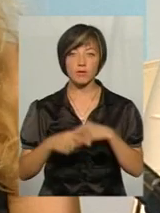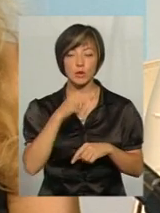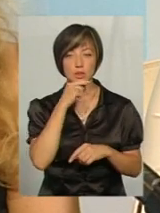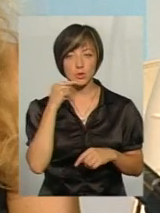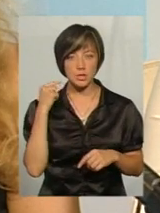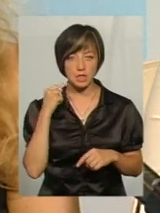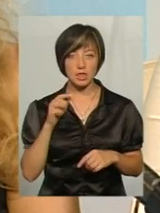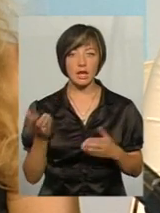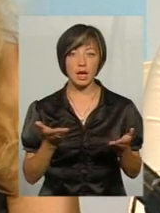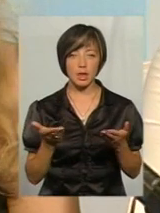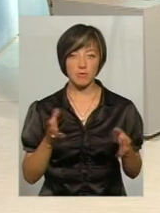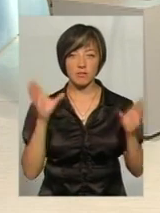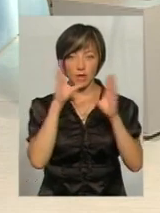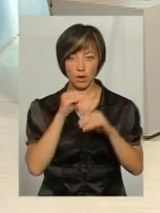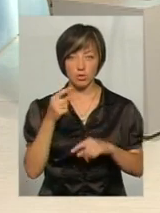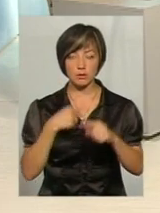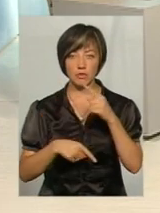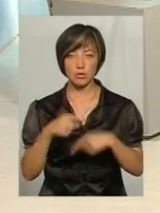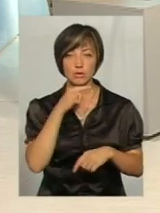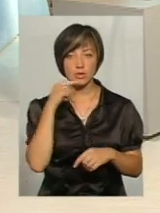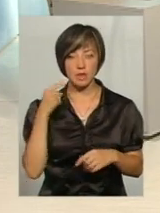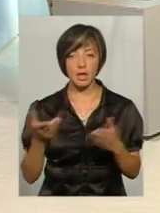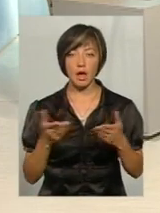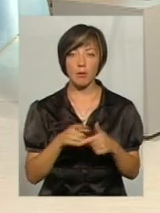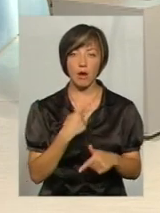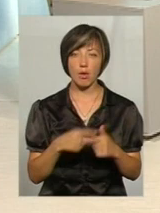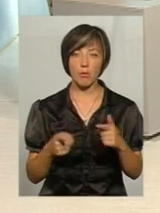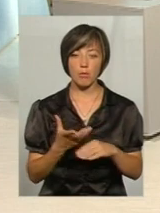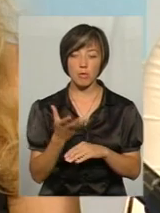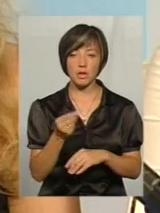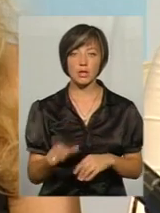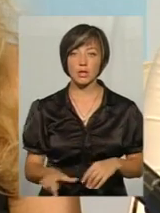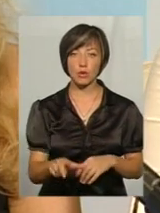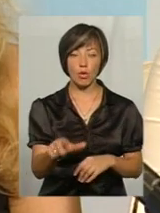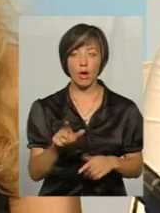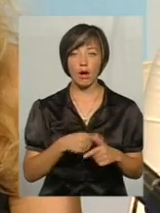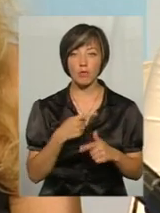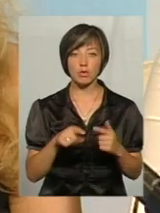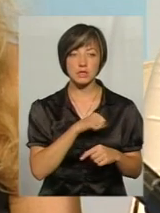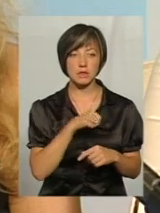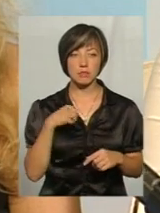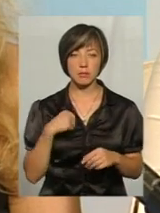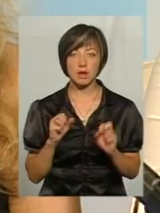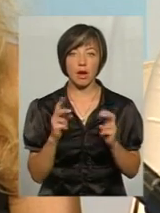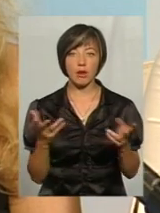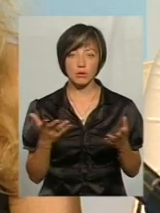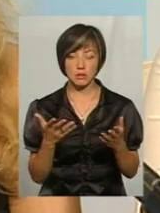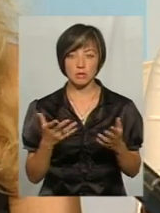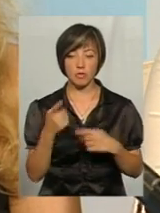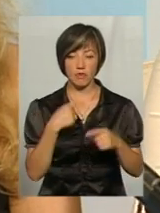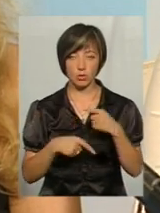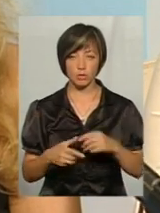Росії, яким вдалося повернутися з Росії, яким або проплатили дорогу зворотню, або вони самі якимось чином тікали